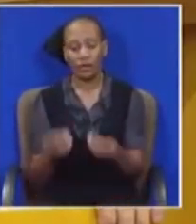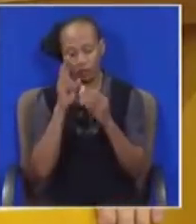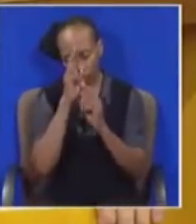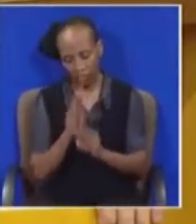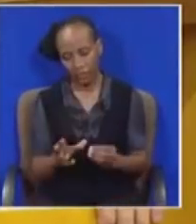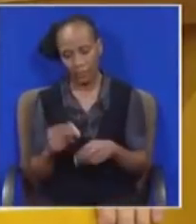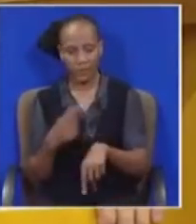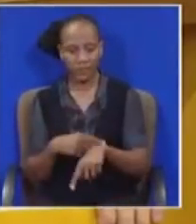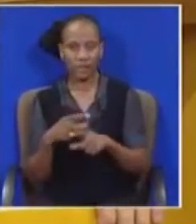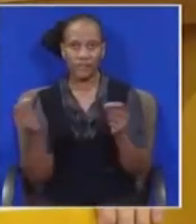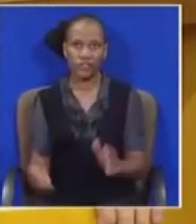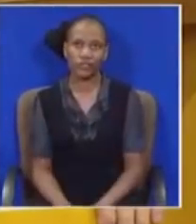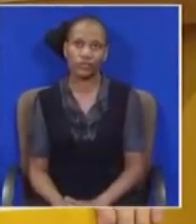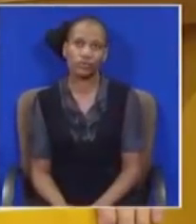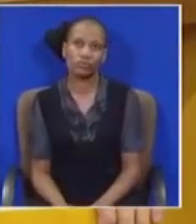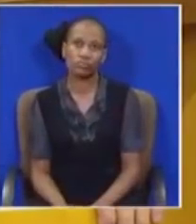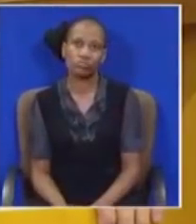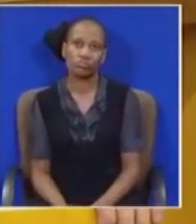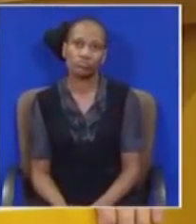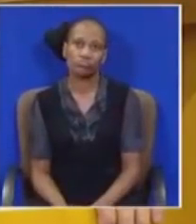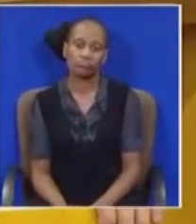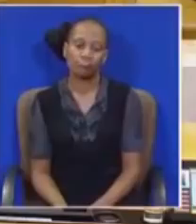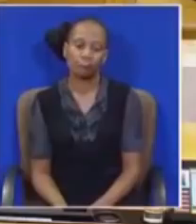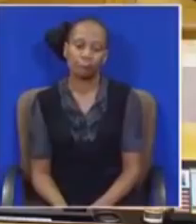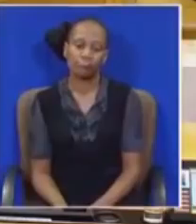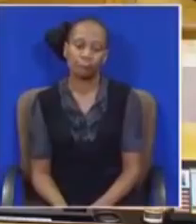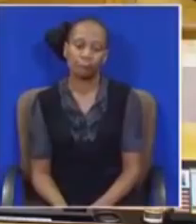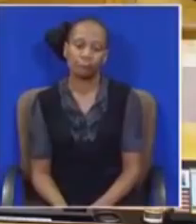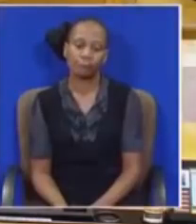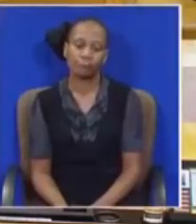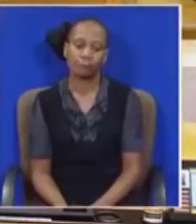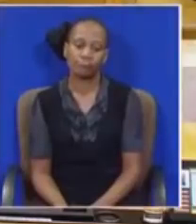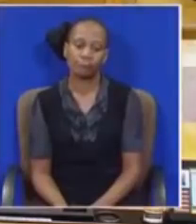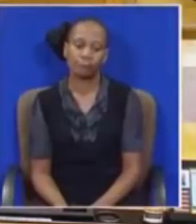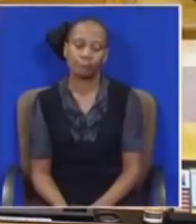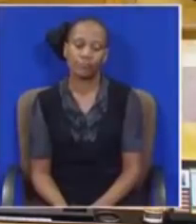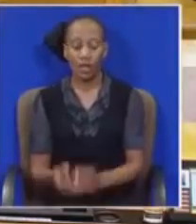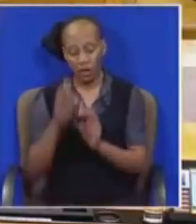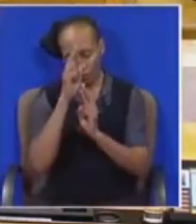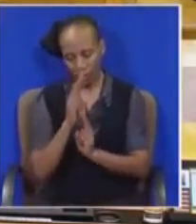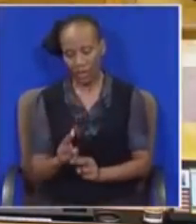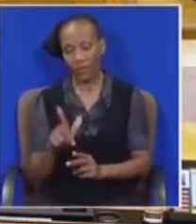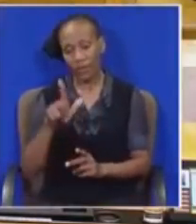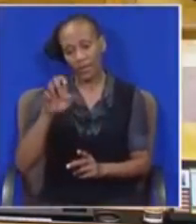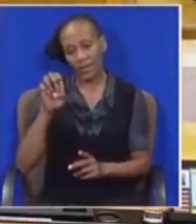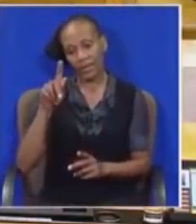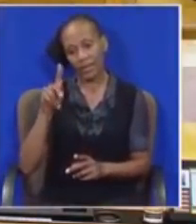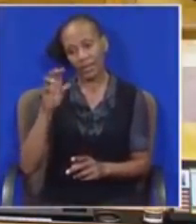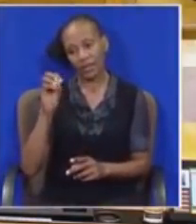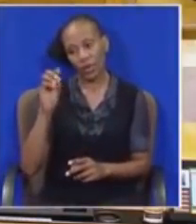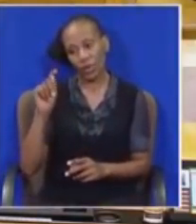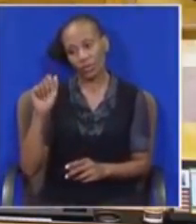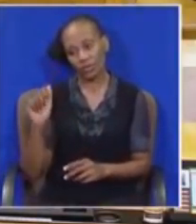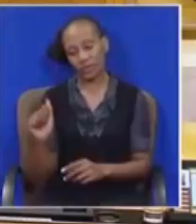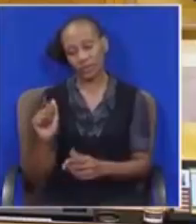term is I can assure you there are going to be unforeseen consequences, Lekota, not in the interest of